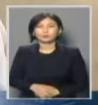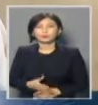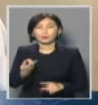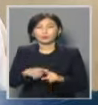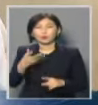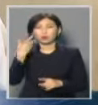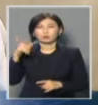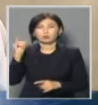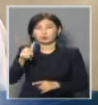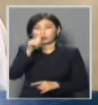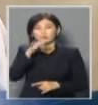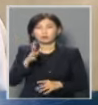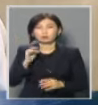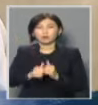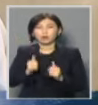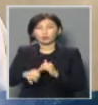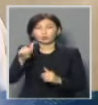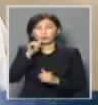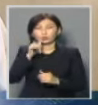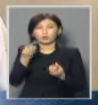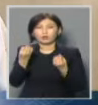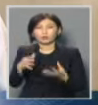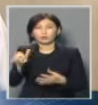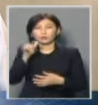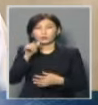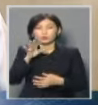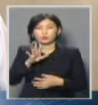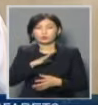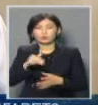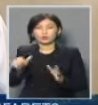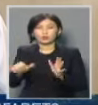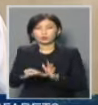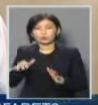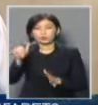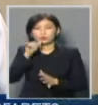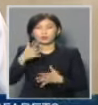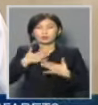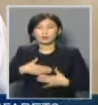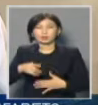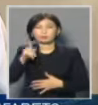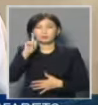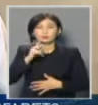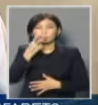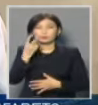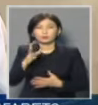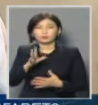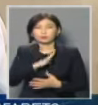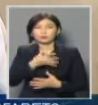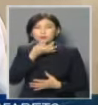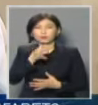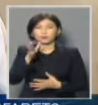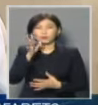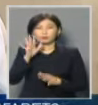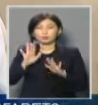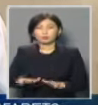Потому что человек не может так часто курить обычную сигарету, а у электронной сигареты приятный запах. Потребитель может курить ее в любом